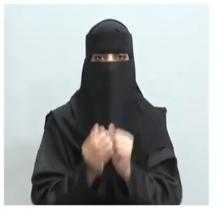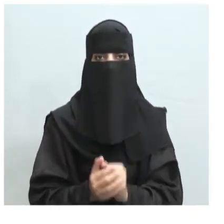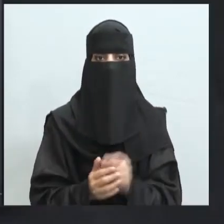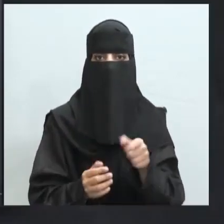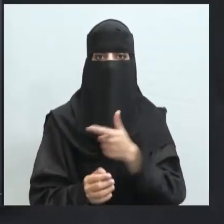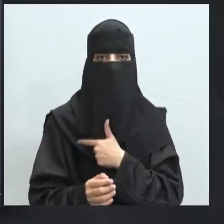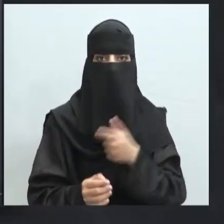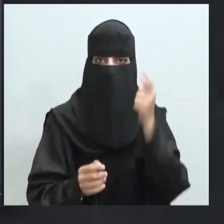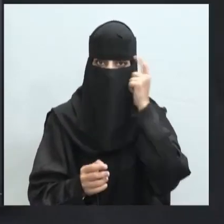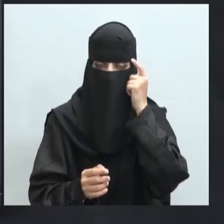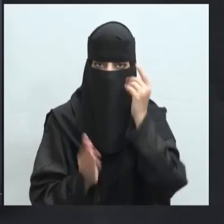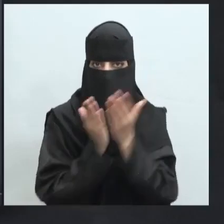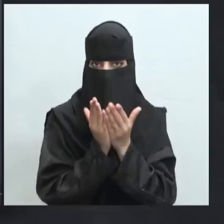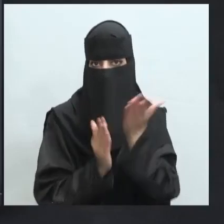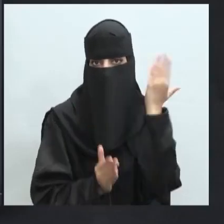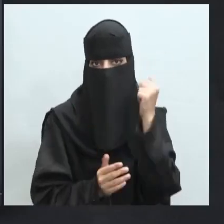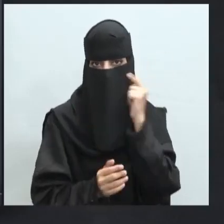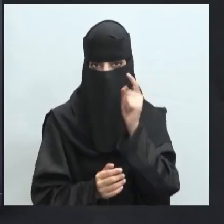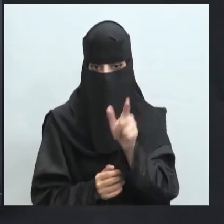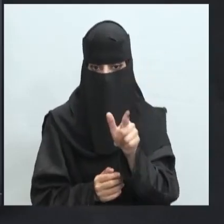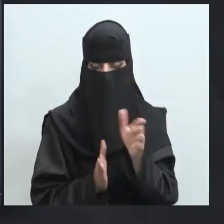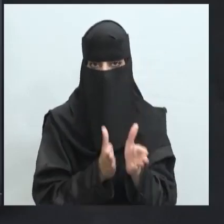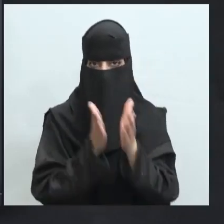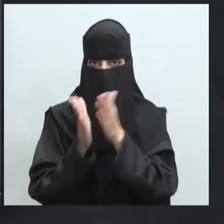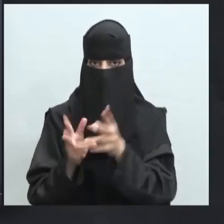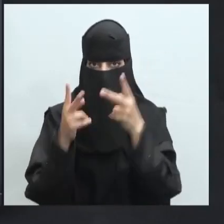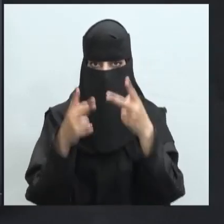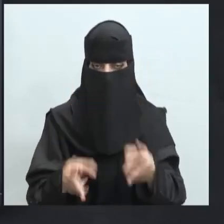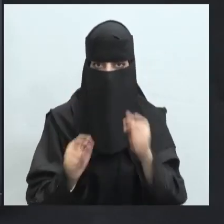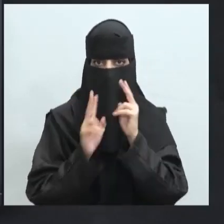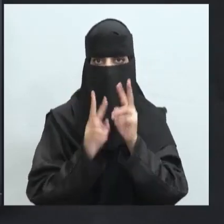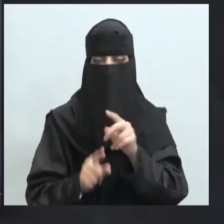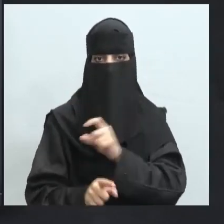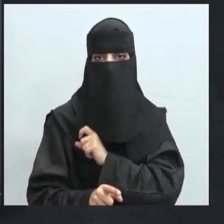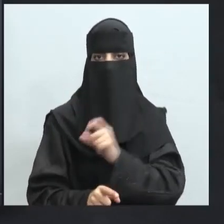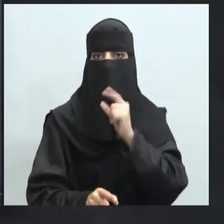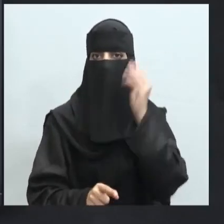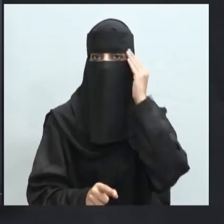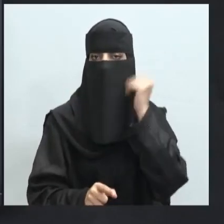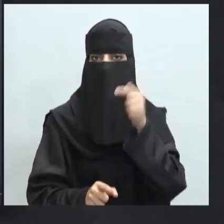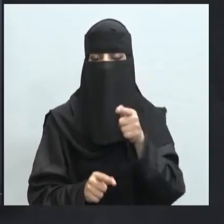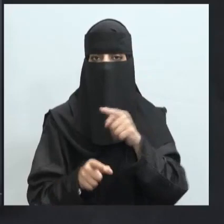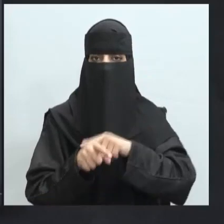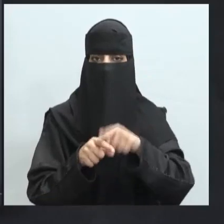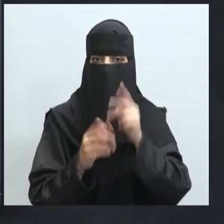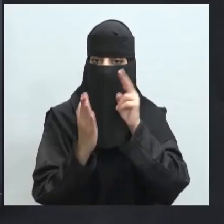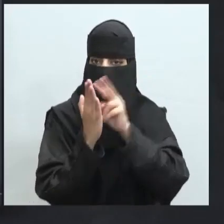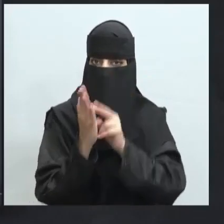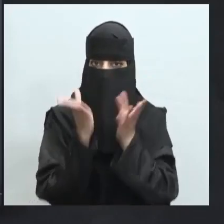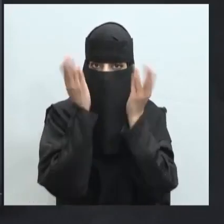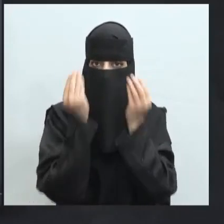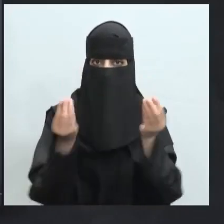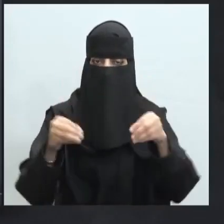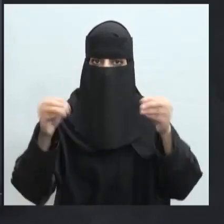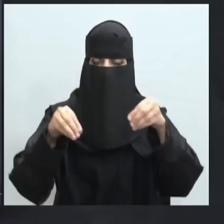هذا ما تعرفنا عليه في دروسنا الماضيه ننطلق واياكم عزيزي الطالب وعزيزي الطالبه الى ان نقرا ونتعلم